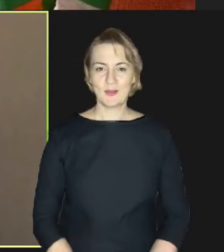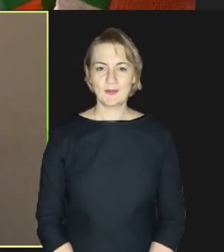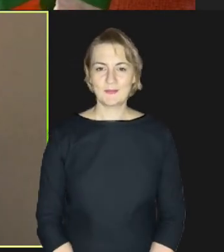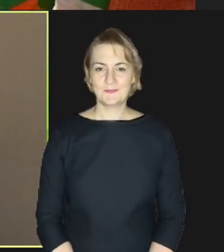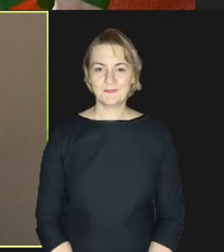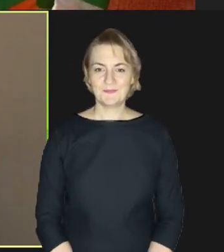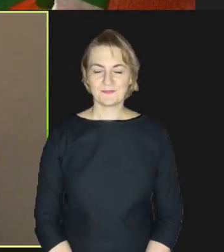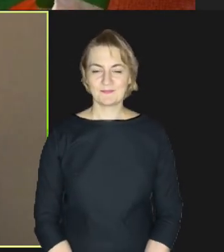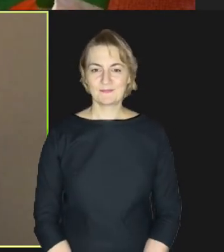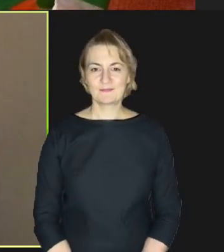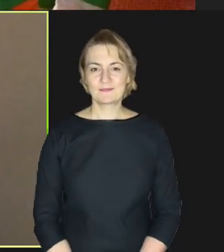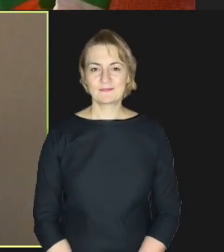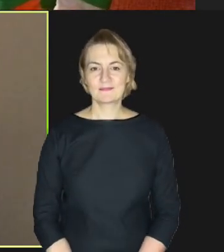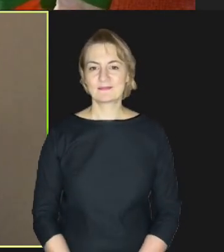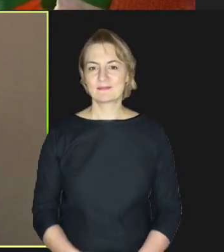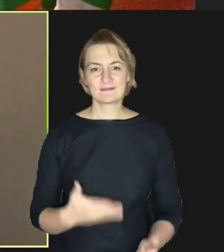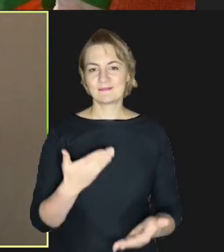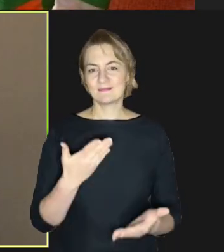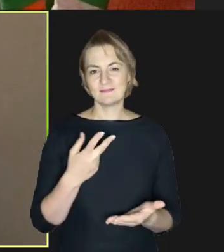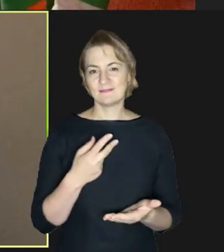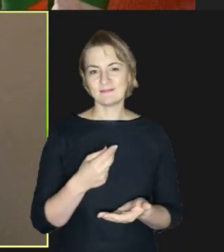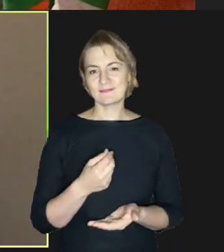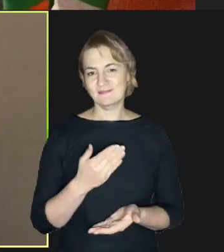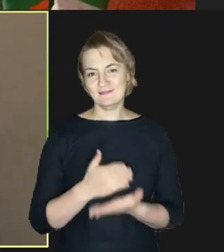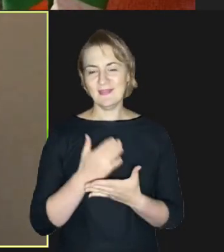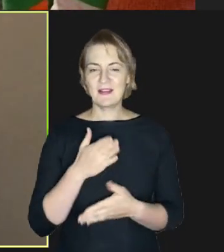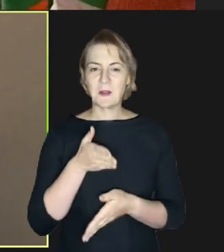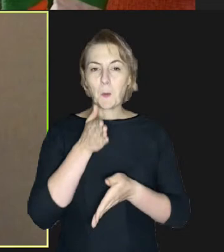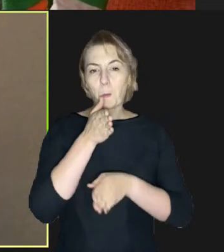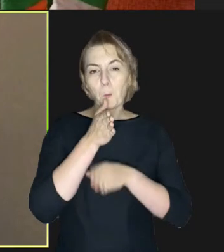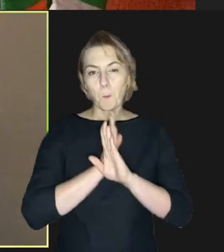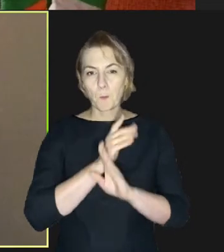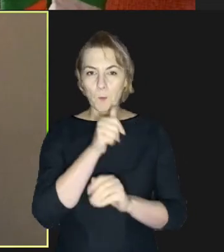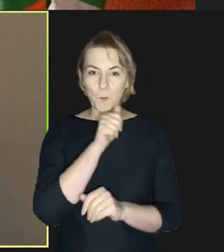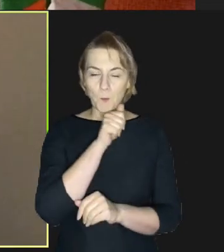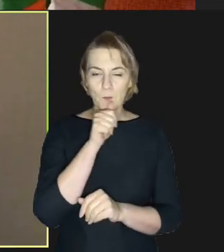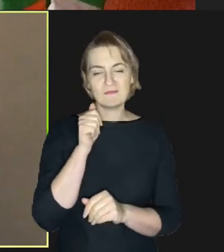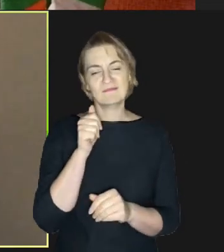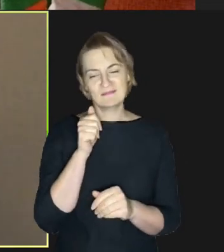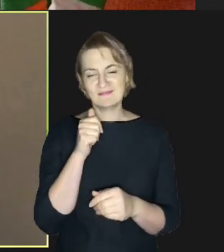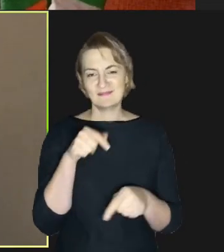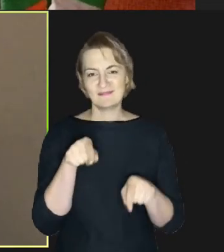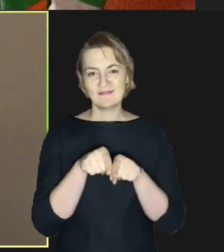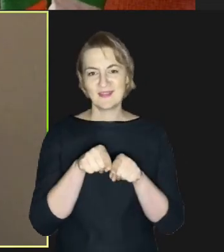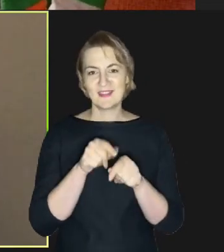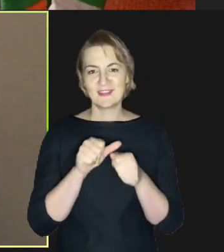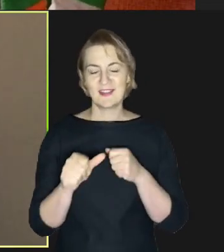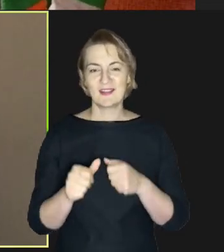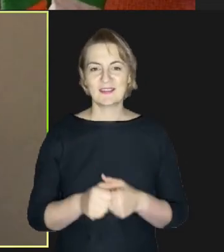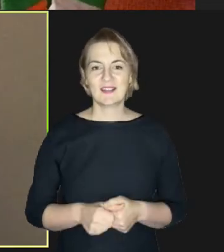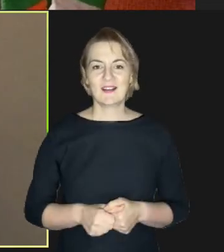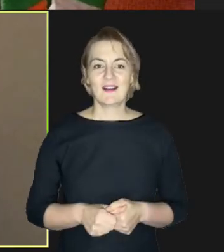No nie chodzi tylko o konspirację oczywiście. Chociaż tam się też przydało.